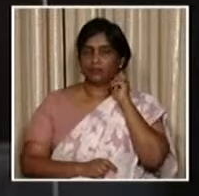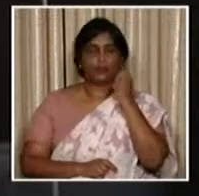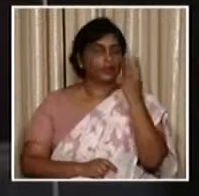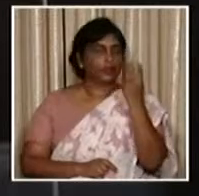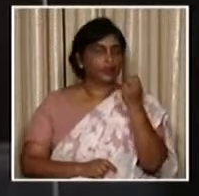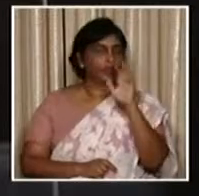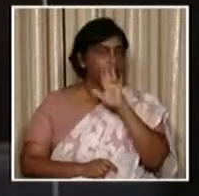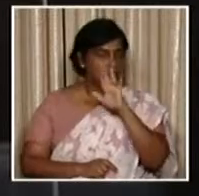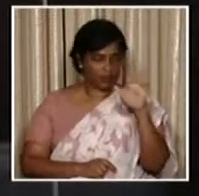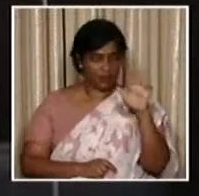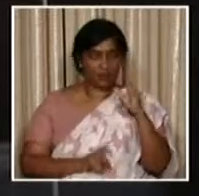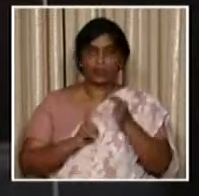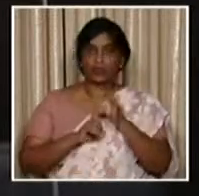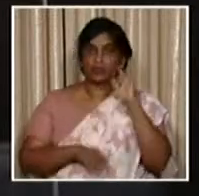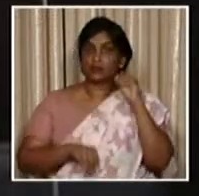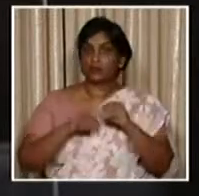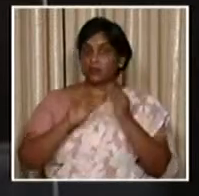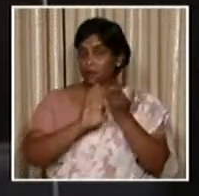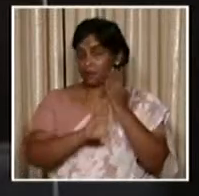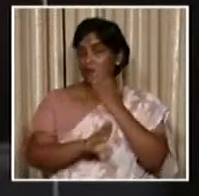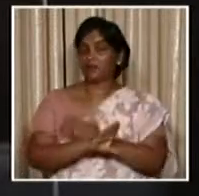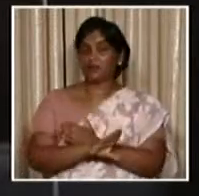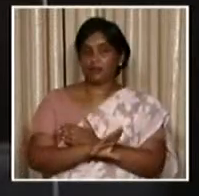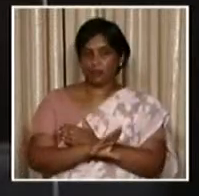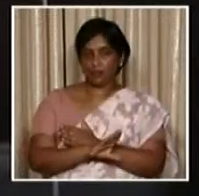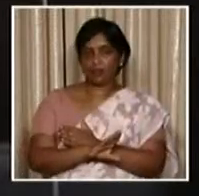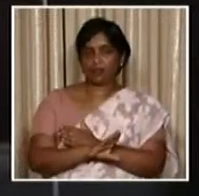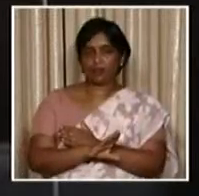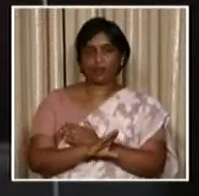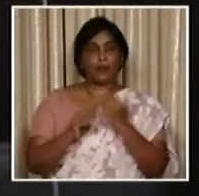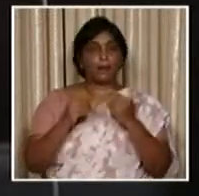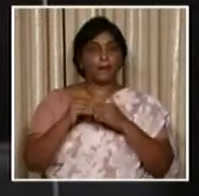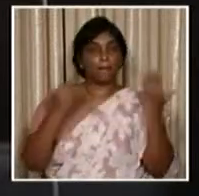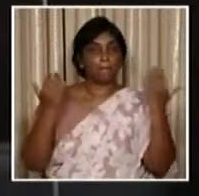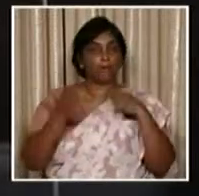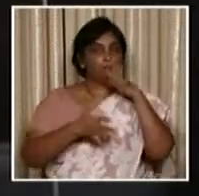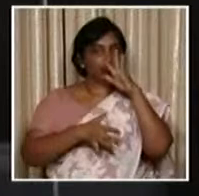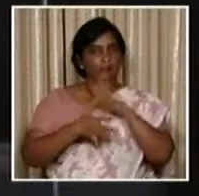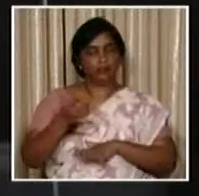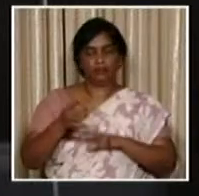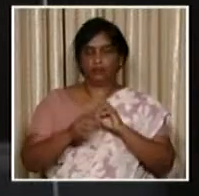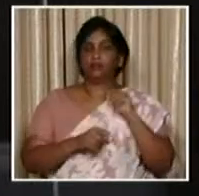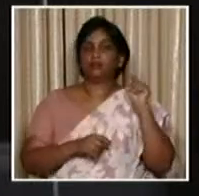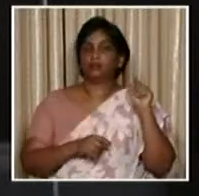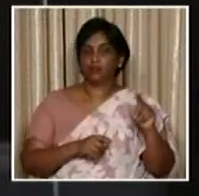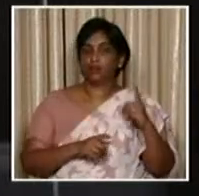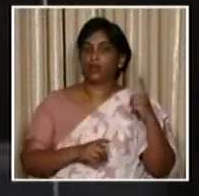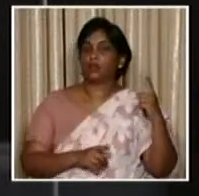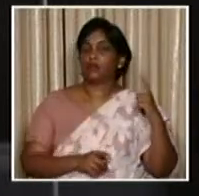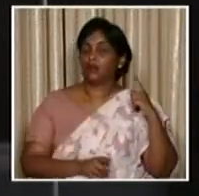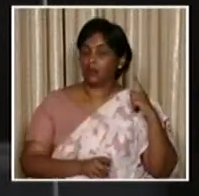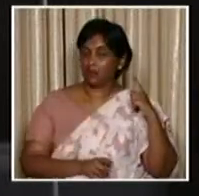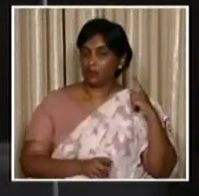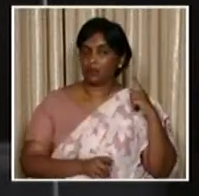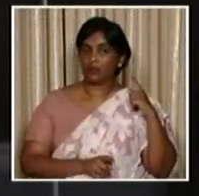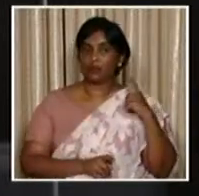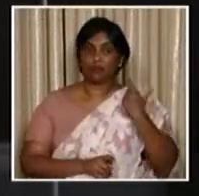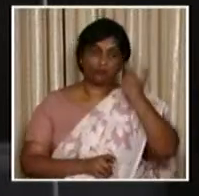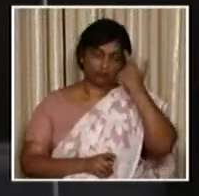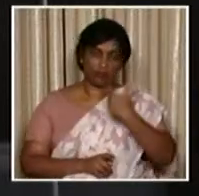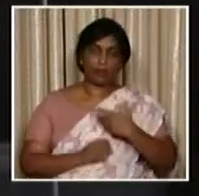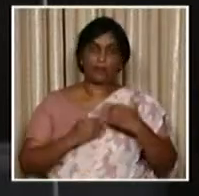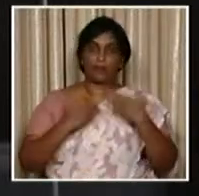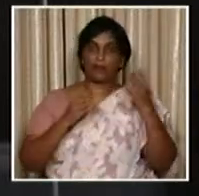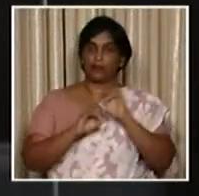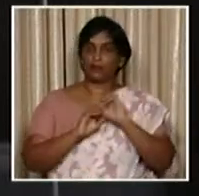jadas dahana me janadi pati orang ni isel lah, patre itu lipia keluwa, ya hamuda abe nildari ekilat